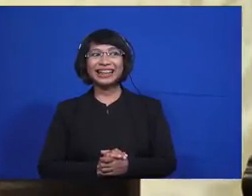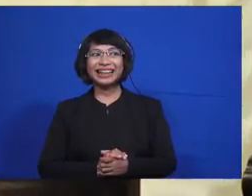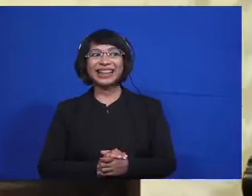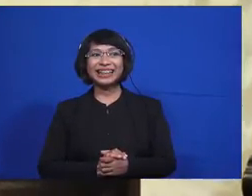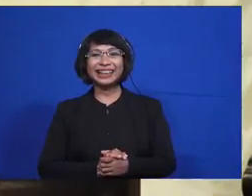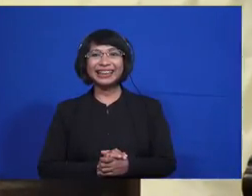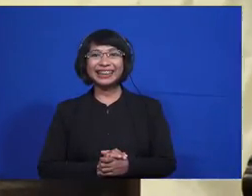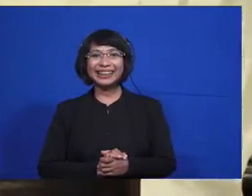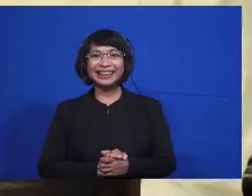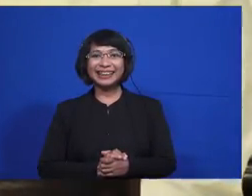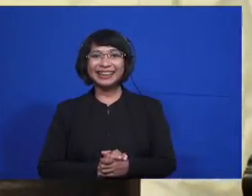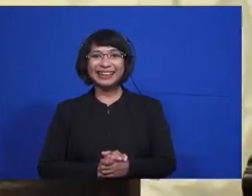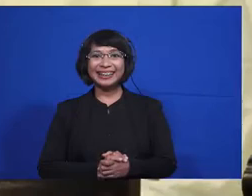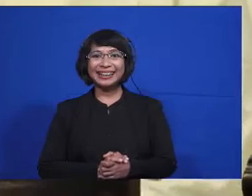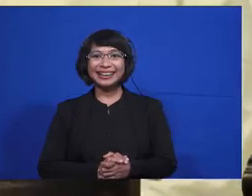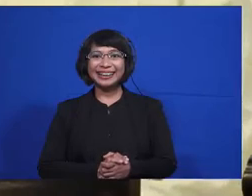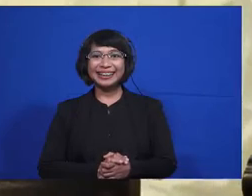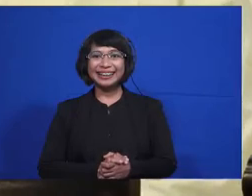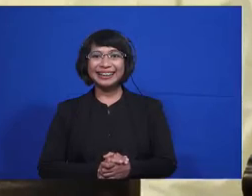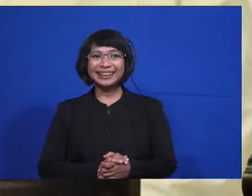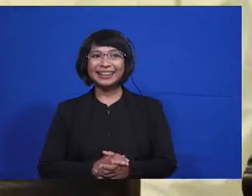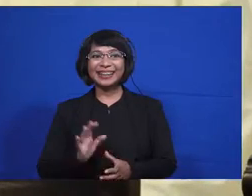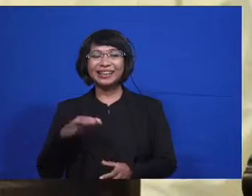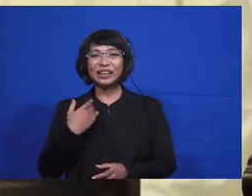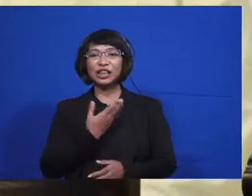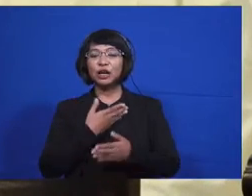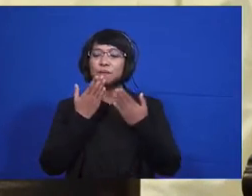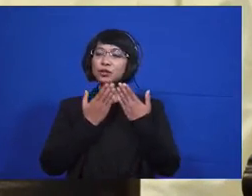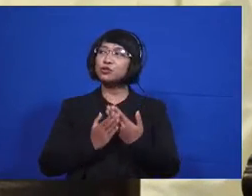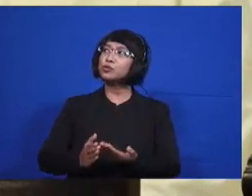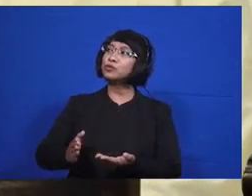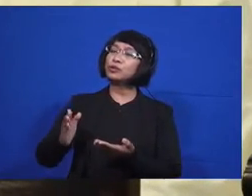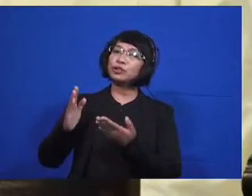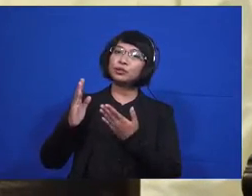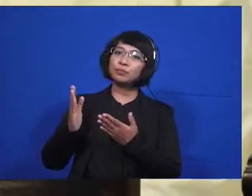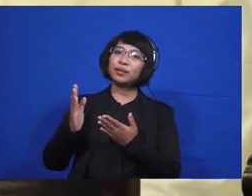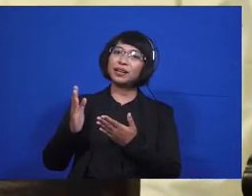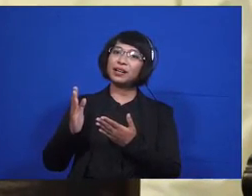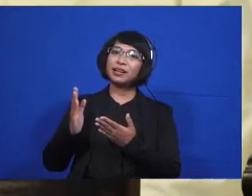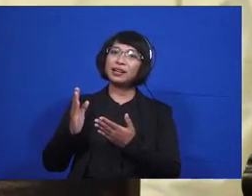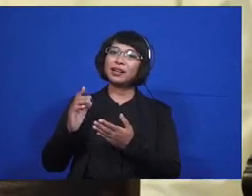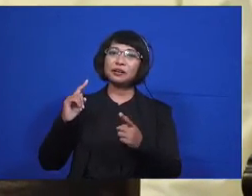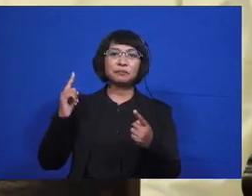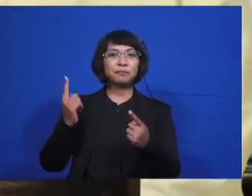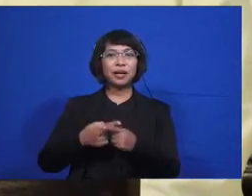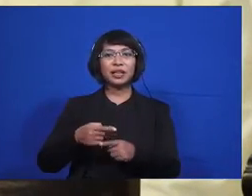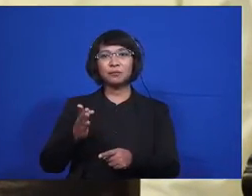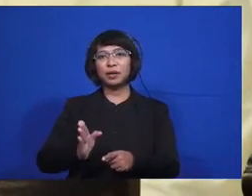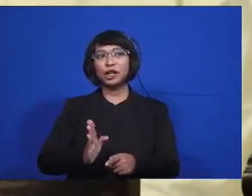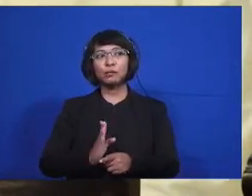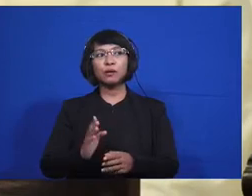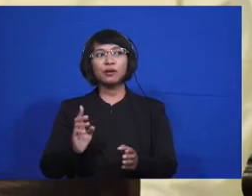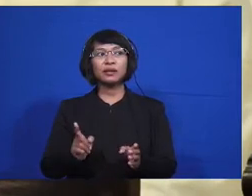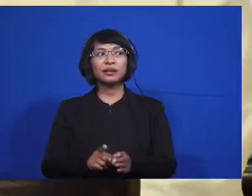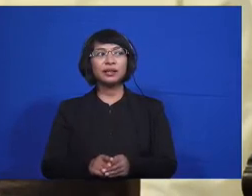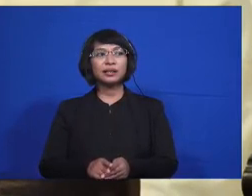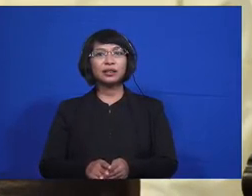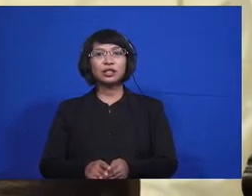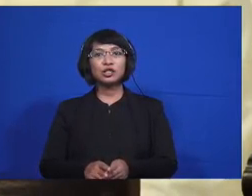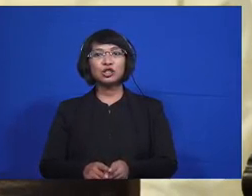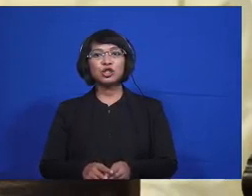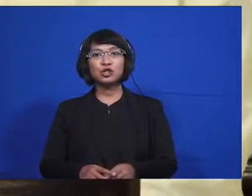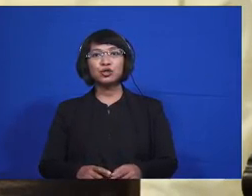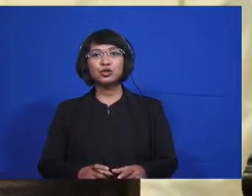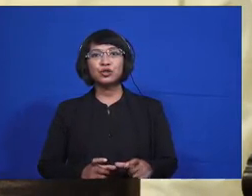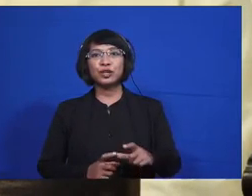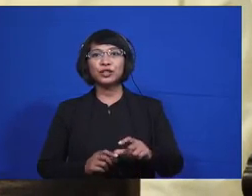Gulang-guling gitu. Nah, kita semua bersyukur dan terima kasih kepada Pak Romo dan suster yang ikut serta dalam